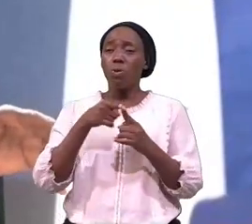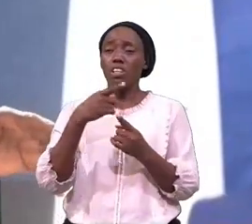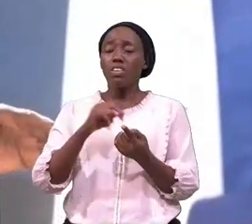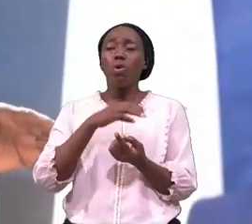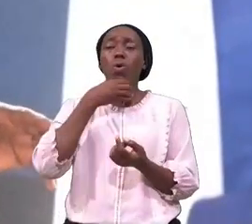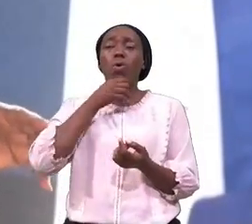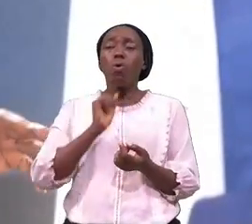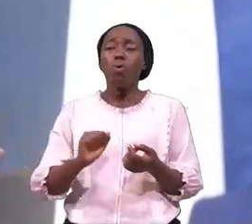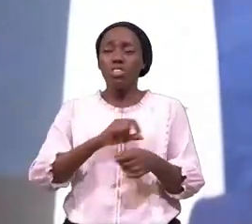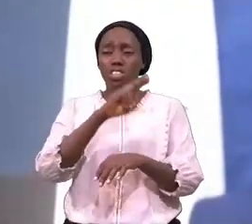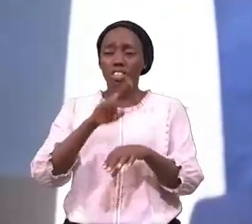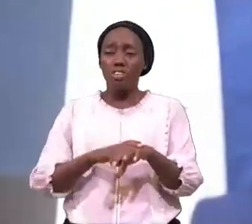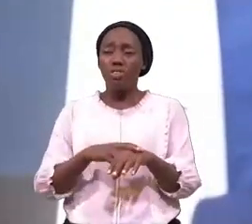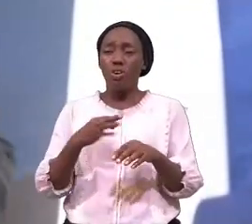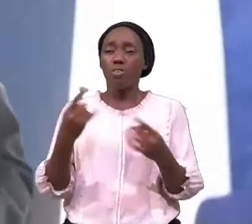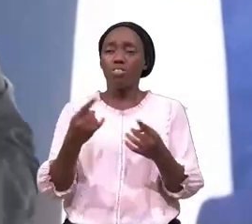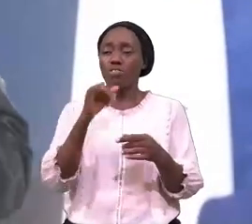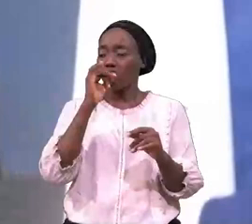quand l'ancienne nature est ôtée,